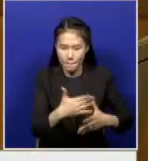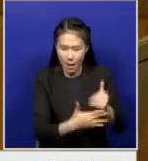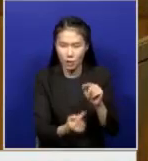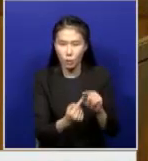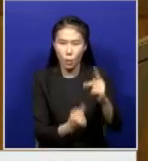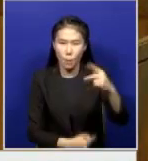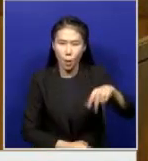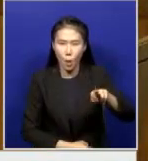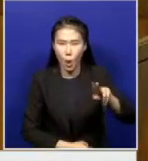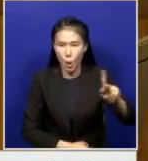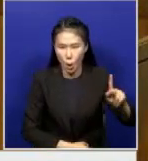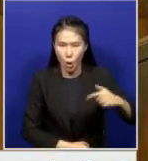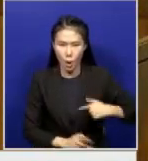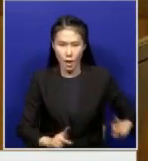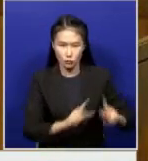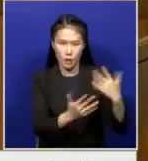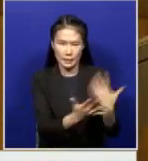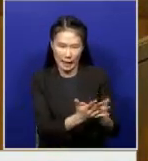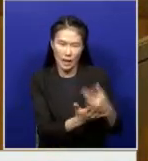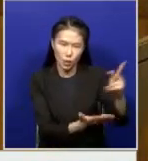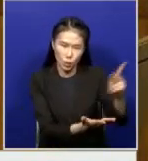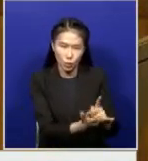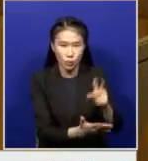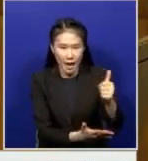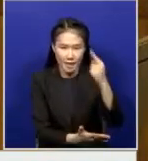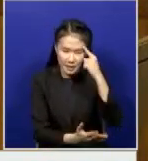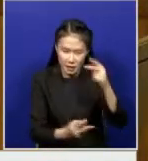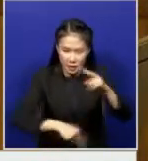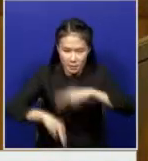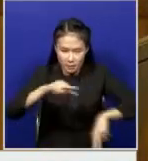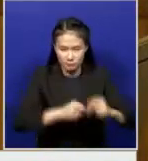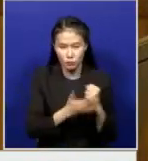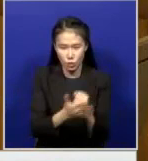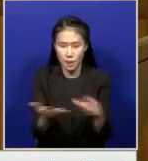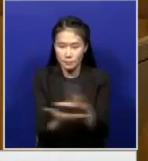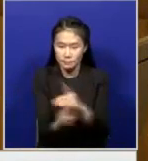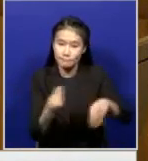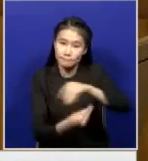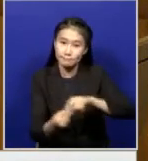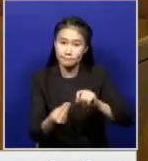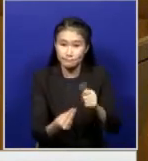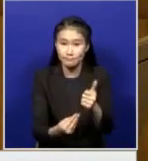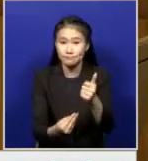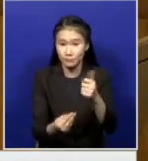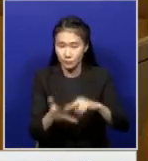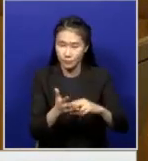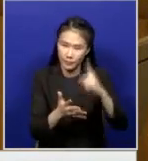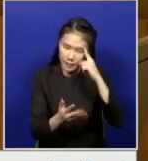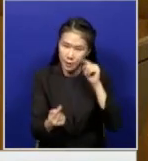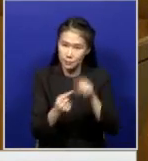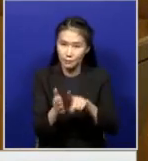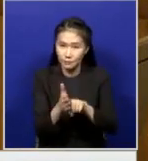ให้อำนาจกระทรวงการคลังกู้เงินเพื่อแก้ไขปัญหาเยียวยาและฟื้นฟูเศรษฐกิจสังคมที่รับผลกระทบจากการระบาดของโร